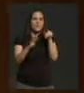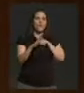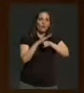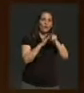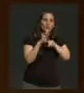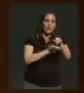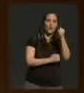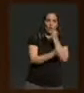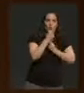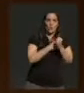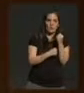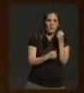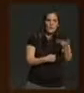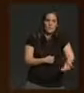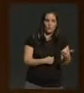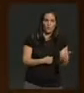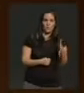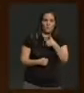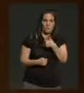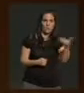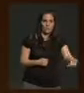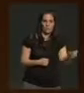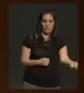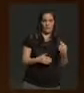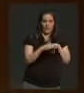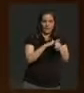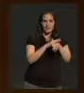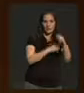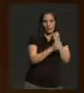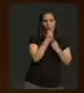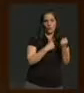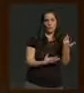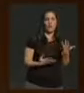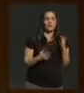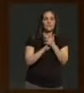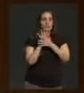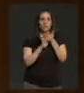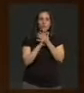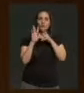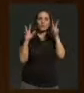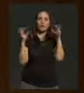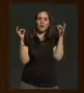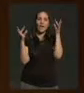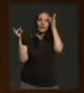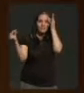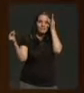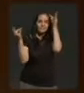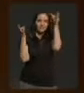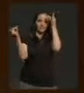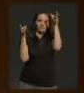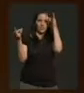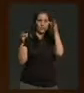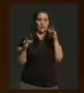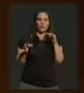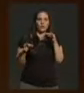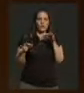Aurrekontu zorroztasuna, iraunkortasuna, eta UEFA finantza fair playren arautegia